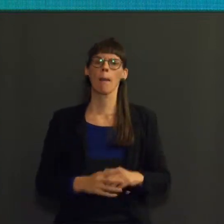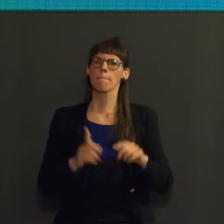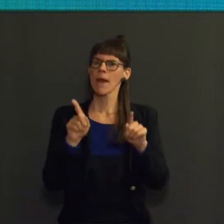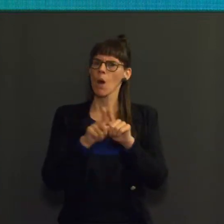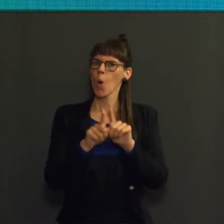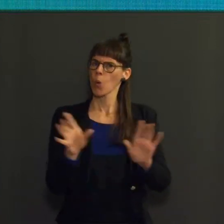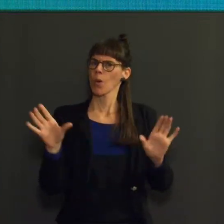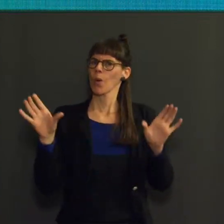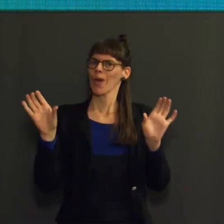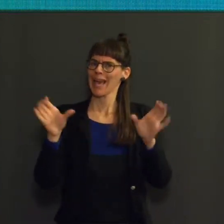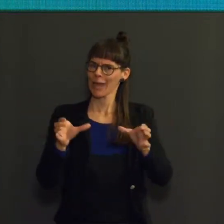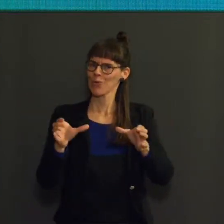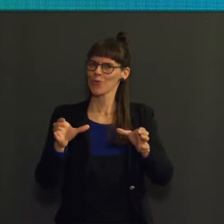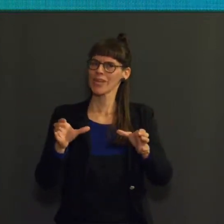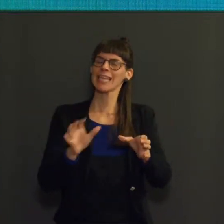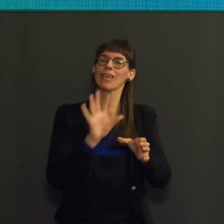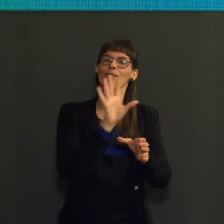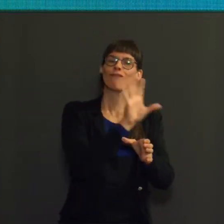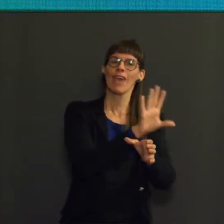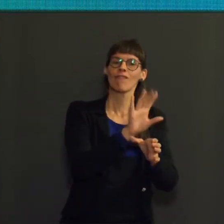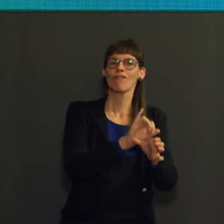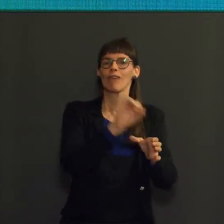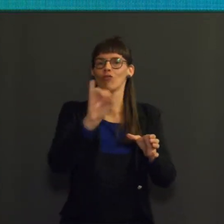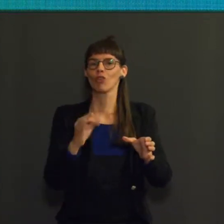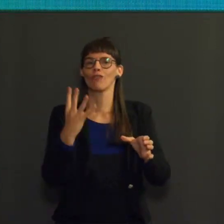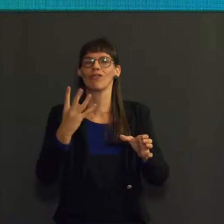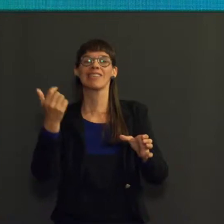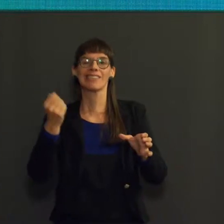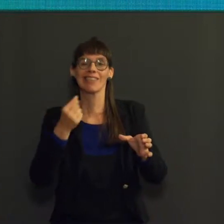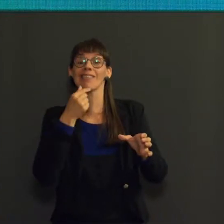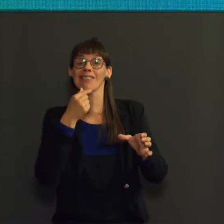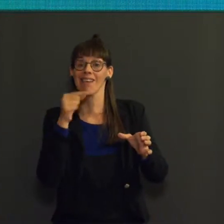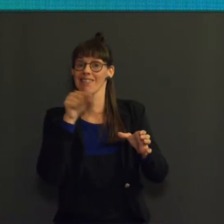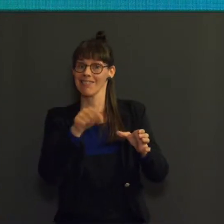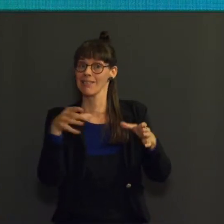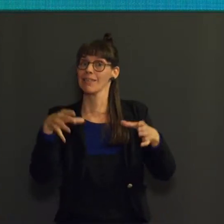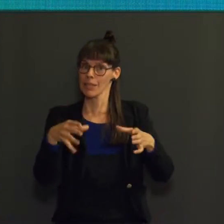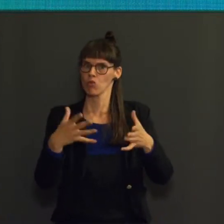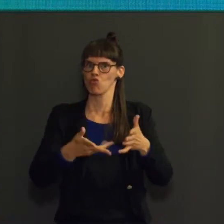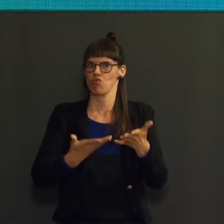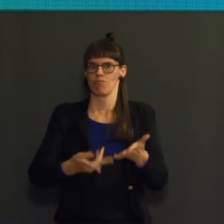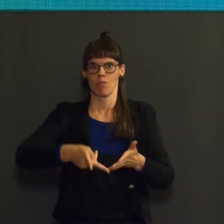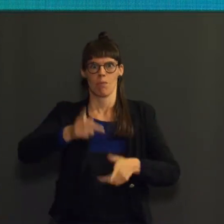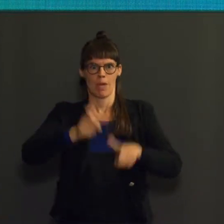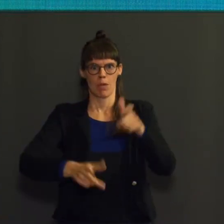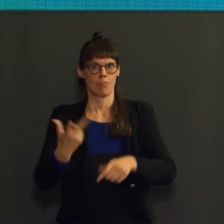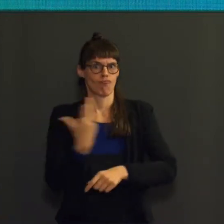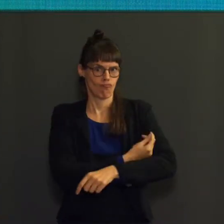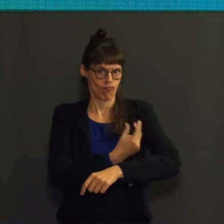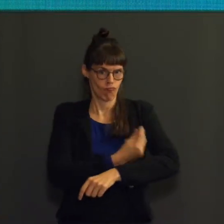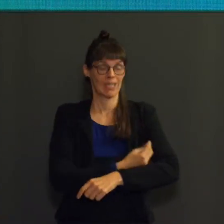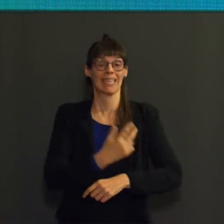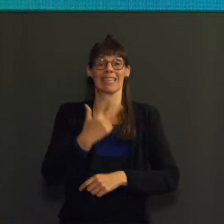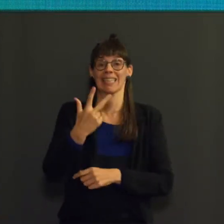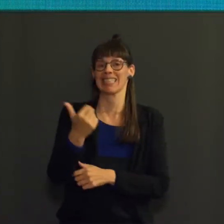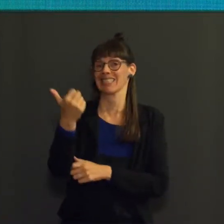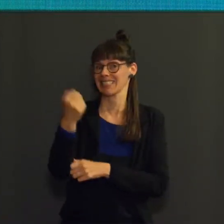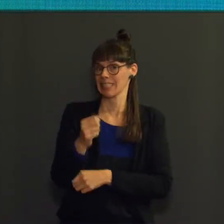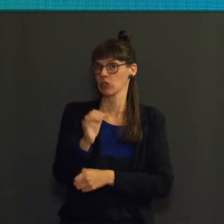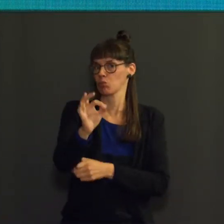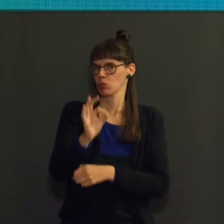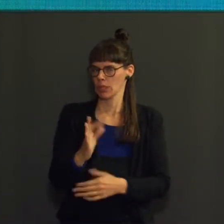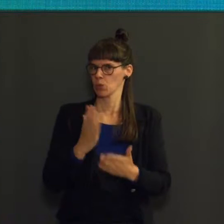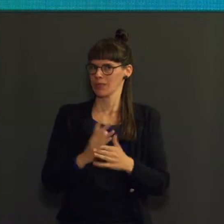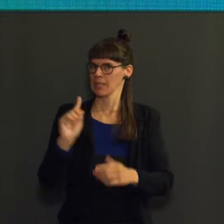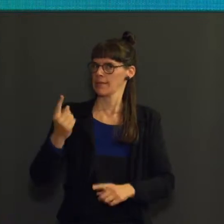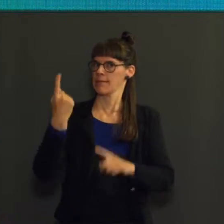vaccinatiegraad bij de categorie daaronder, tussen de 55 en de 64 jaar, begint toe te nemen, met 63% die